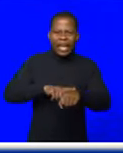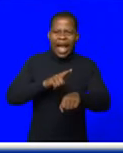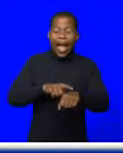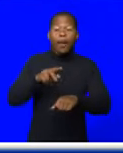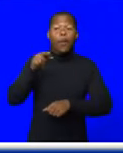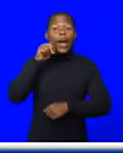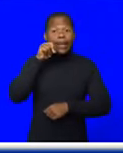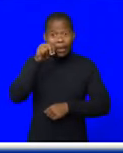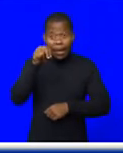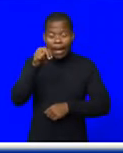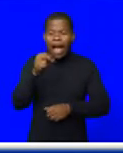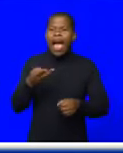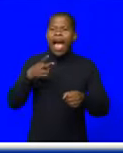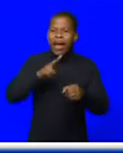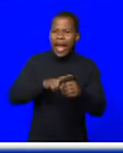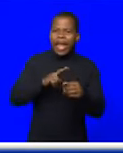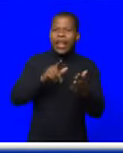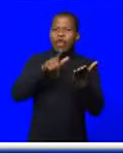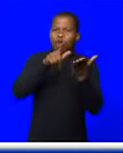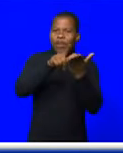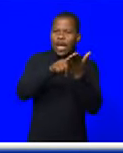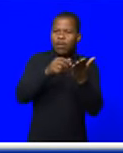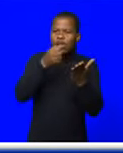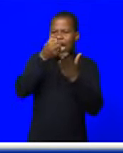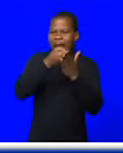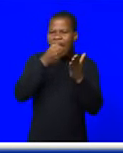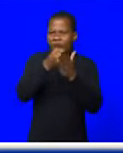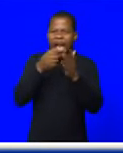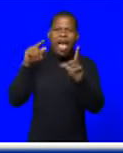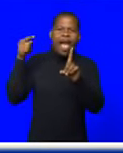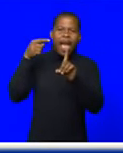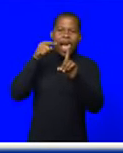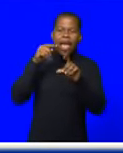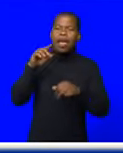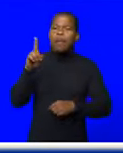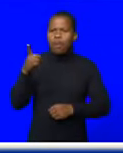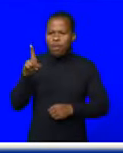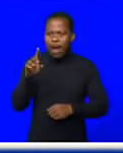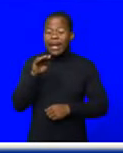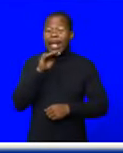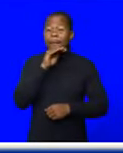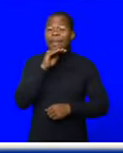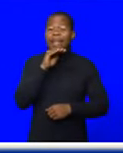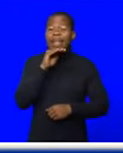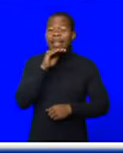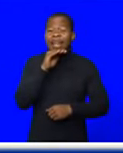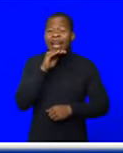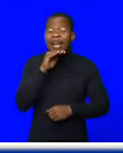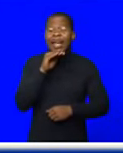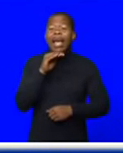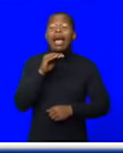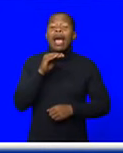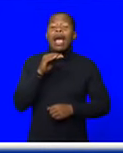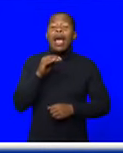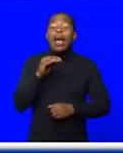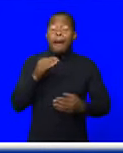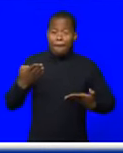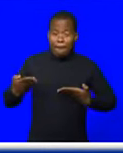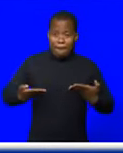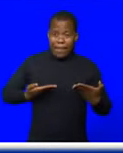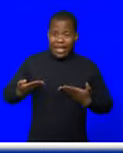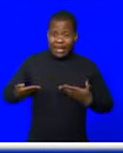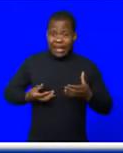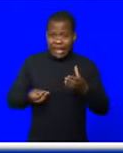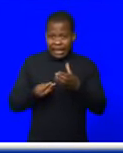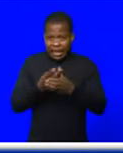Ema-objects ke ale bill lesikhuluma ngayo ngokuthi si-remove noma sisuse lesidingo se-advertiser. Siphinde